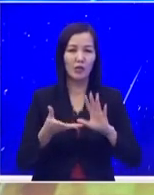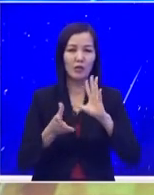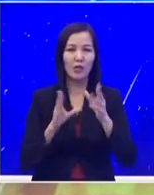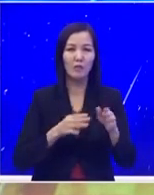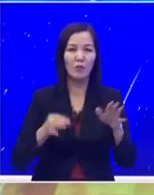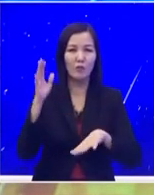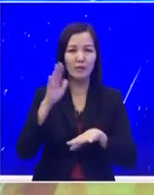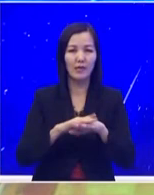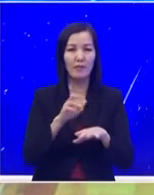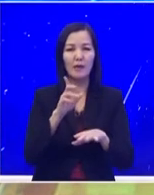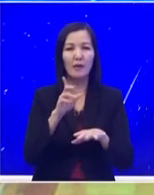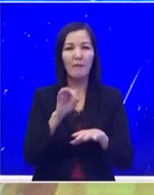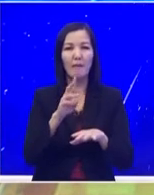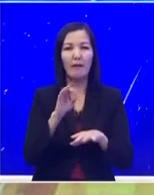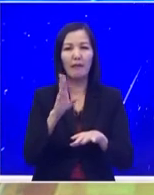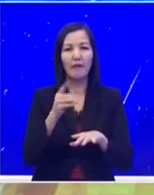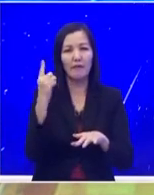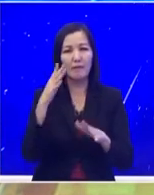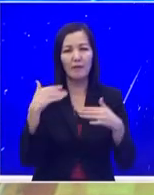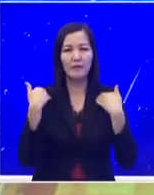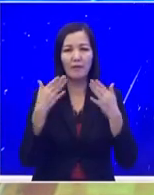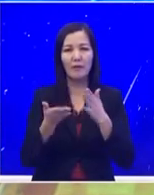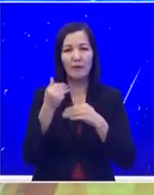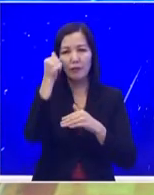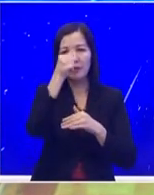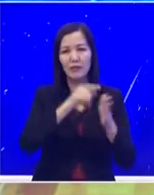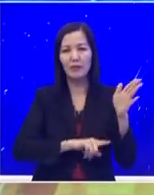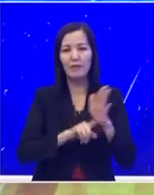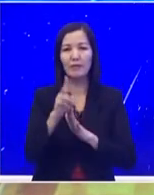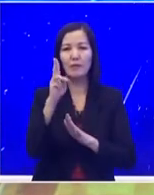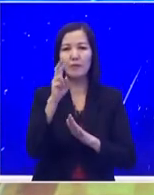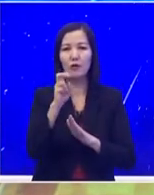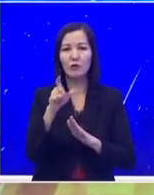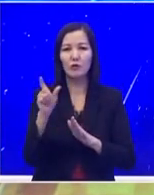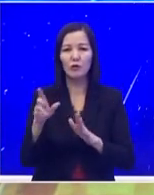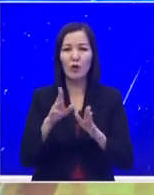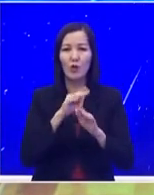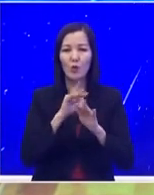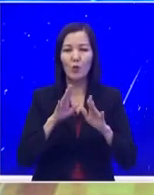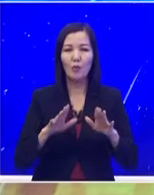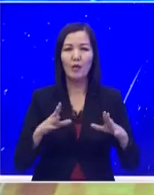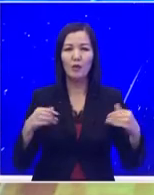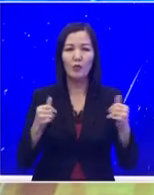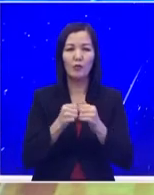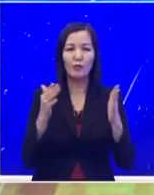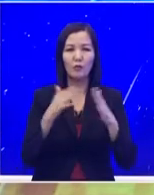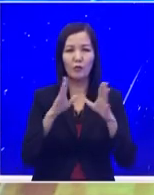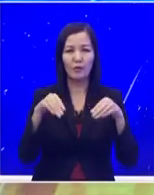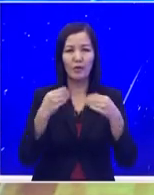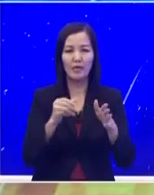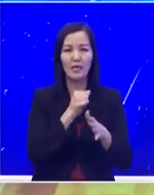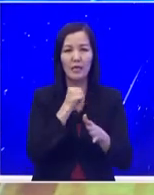бөленді. Жалпы облыс әкімі Аманды Ғаббасұлының бастамасымен былтырдан бері өңірде 200-ден аса көпбалалы отбасы үйлі